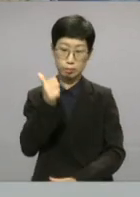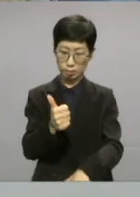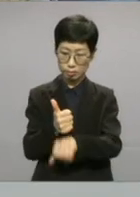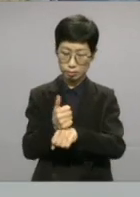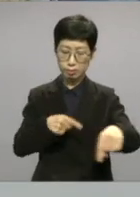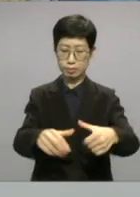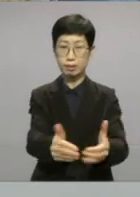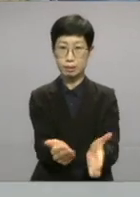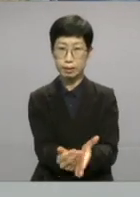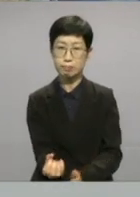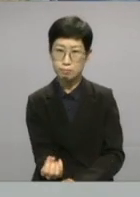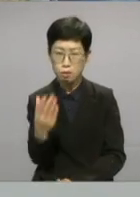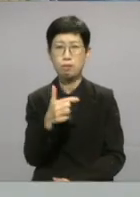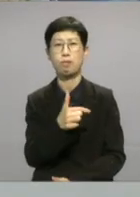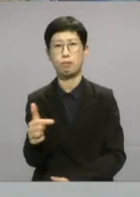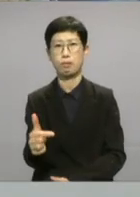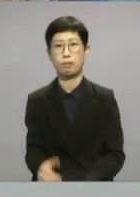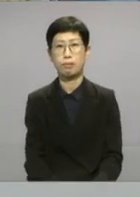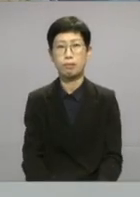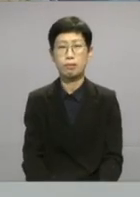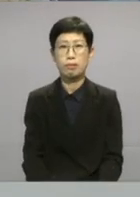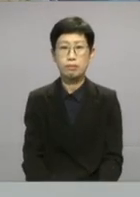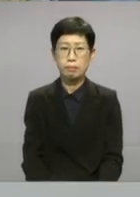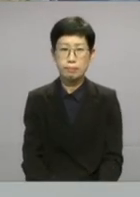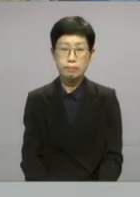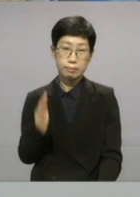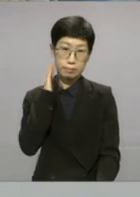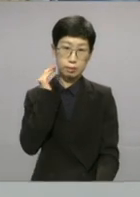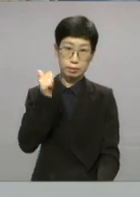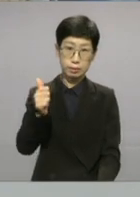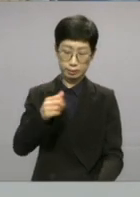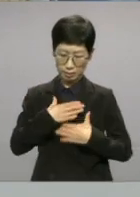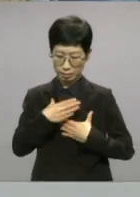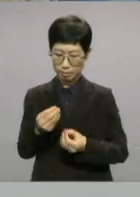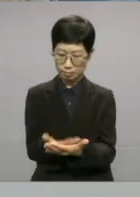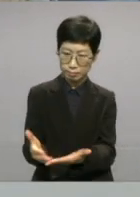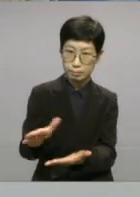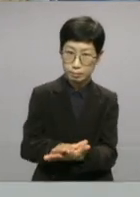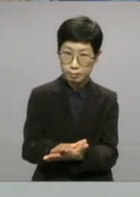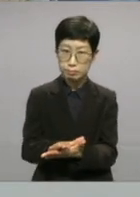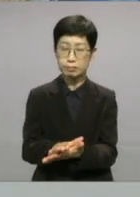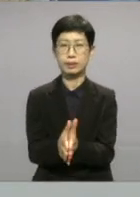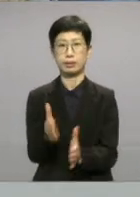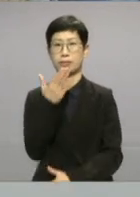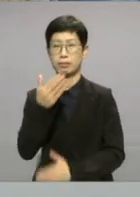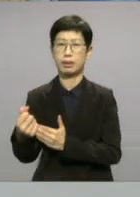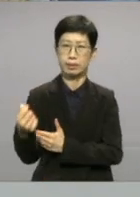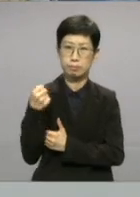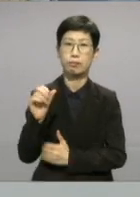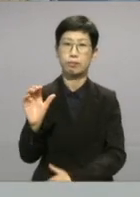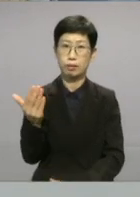연합정당이 압승을 거둔 것으로 나타났습니다. 디사나야케 대통령은 안정적인 개혁에 나설 수 있는 힘을 얻게